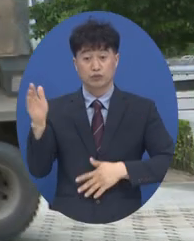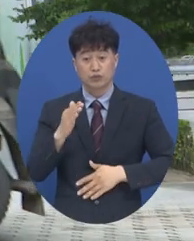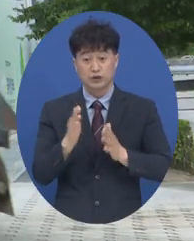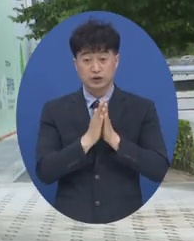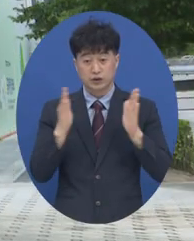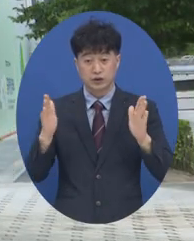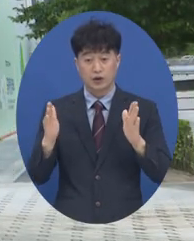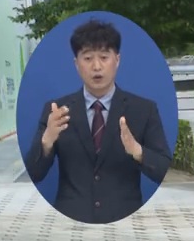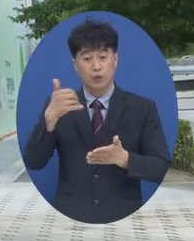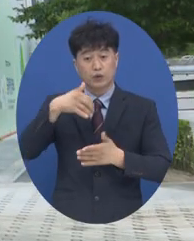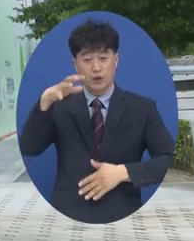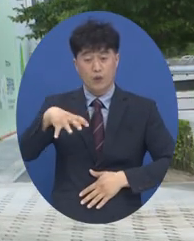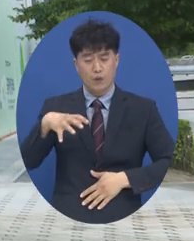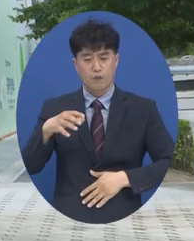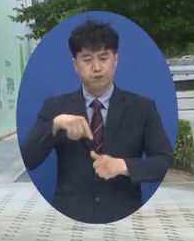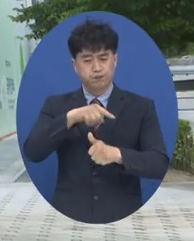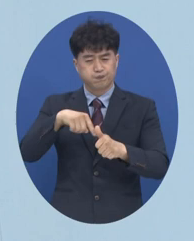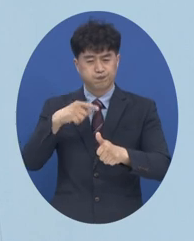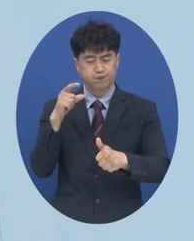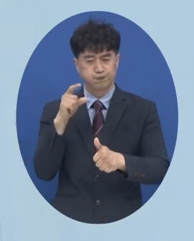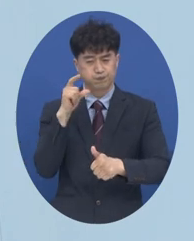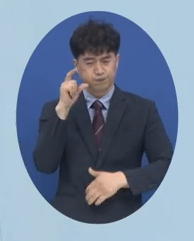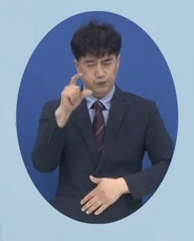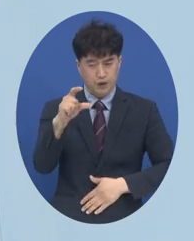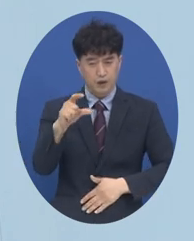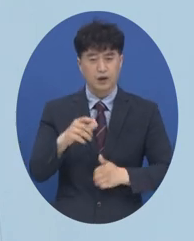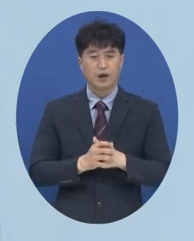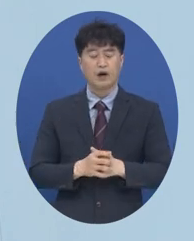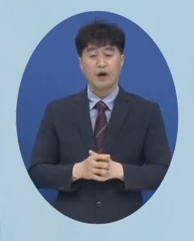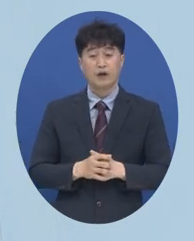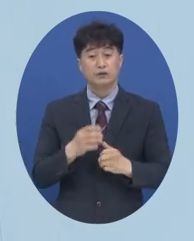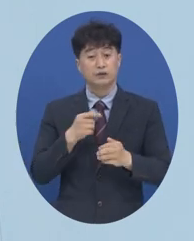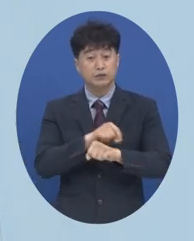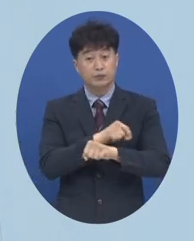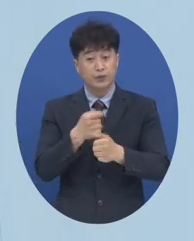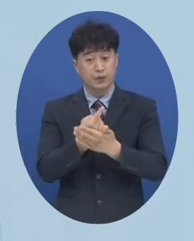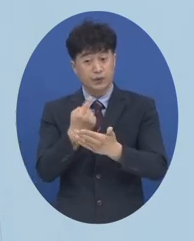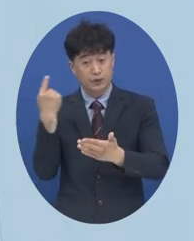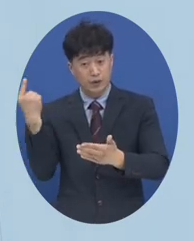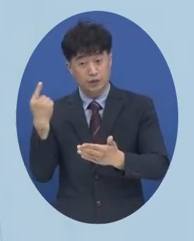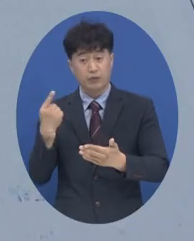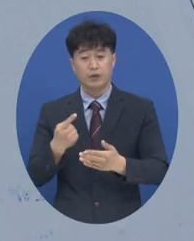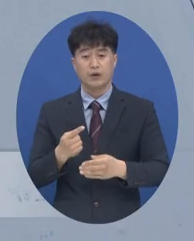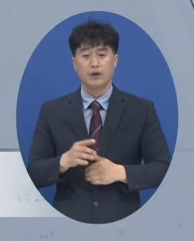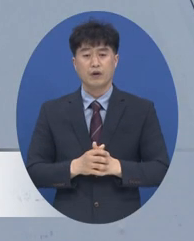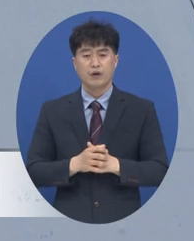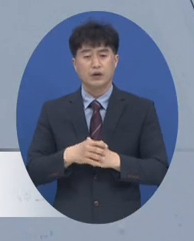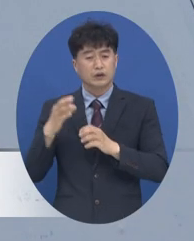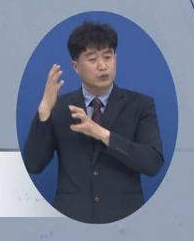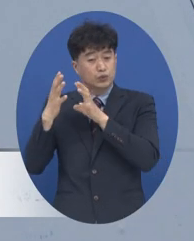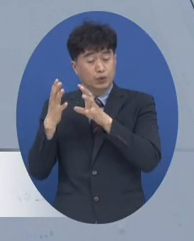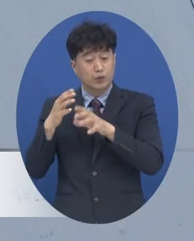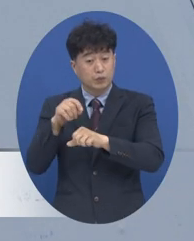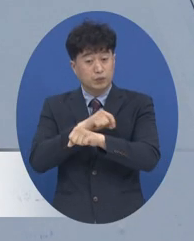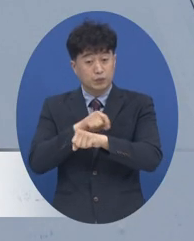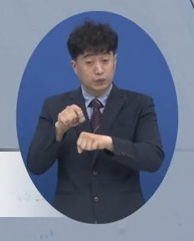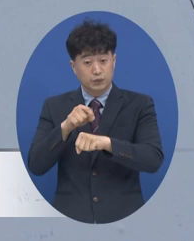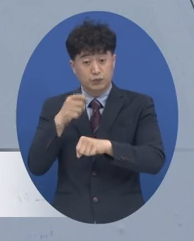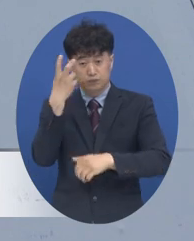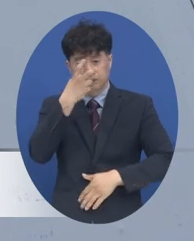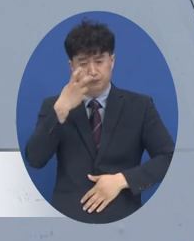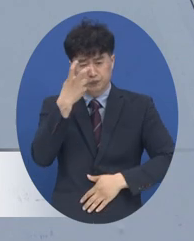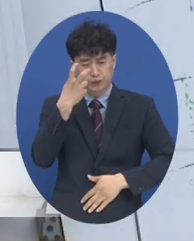이달부터 시행하는 경기도 관급공사장 환경관리 강화 방안으로 불가피한 경우를 제외하고 소음과 미세먼지